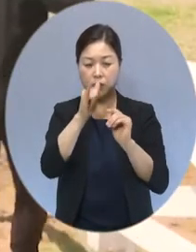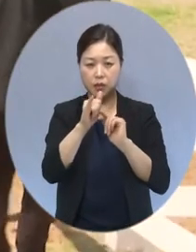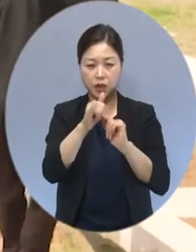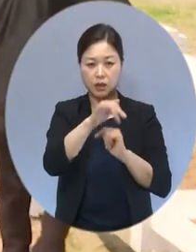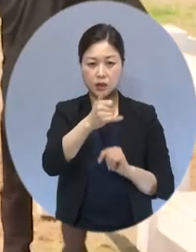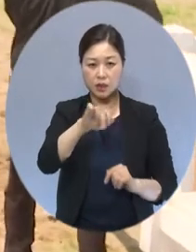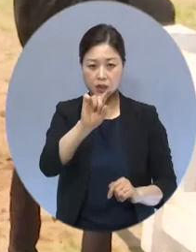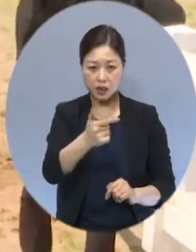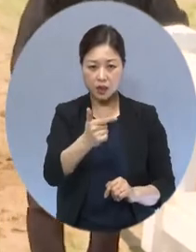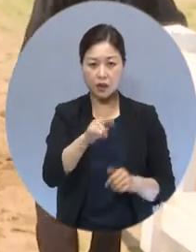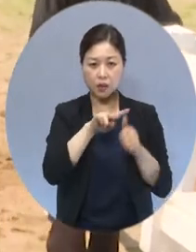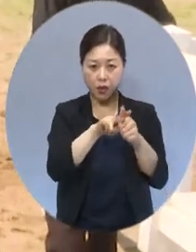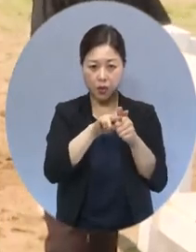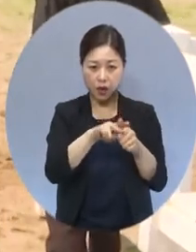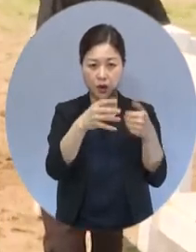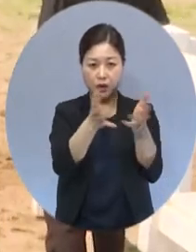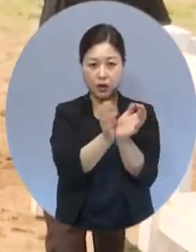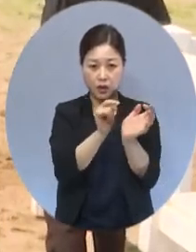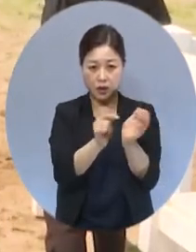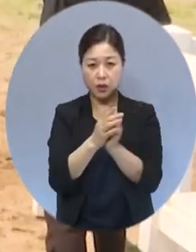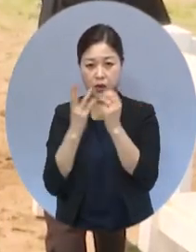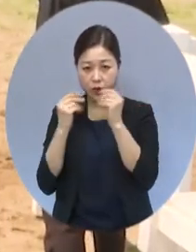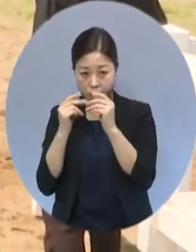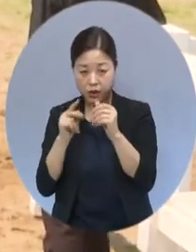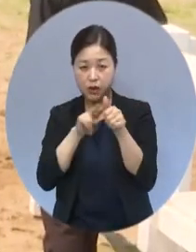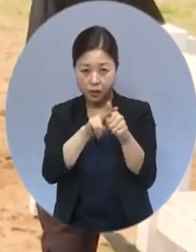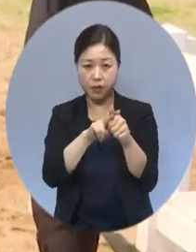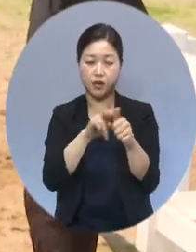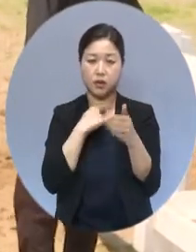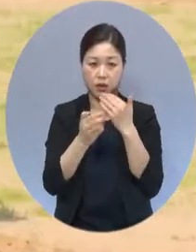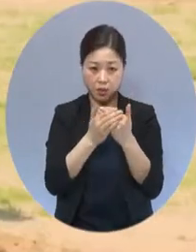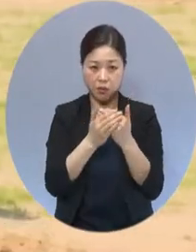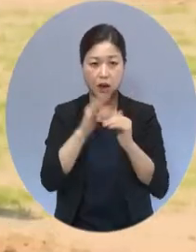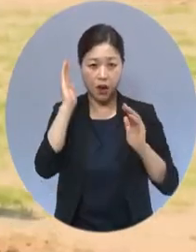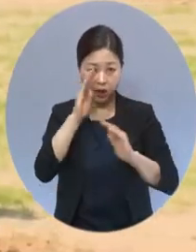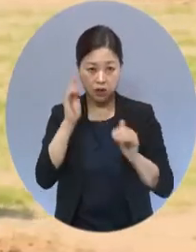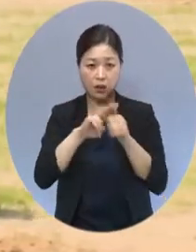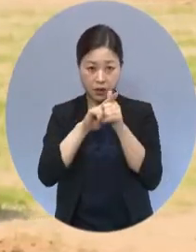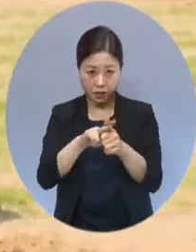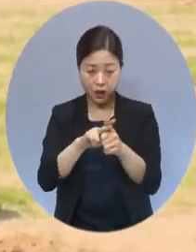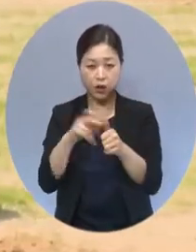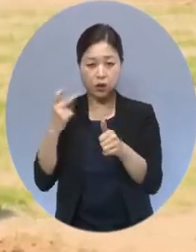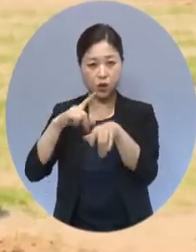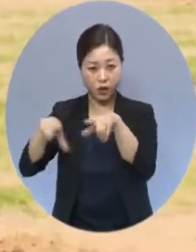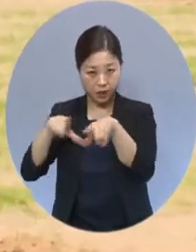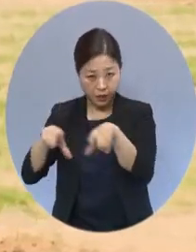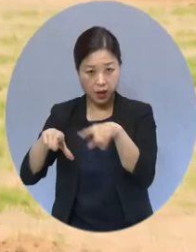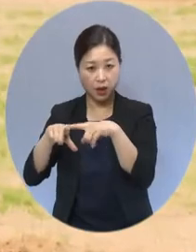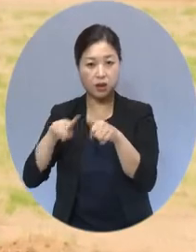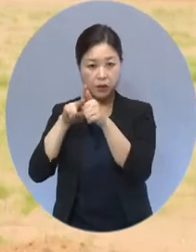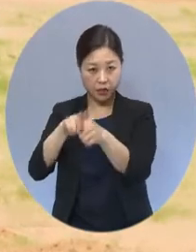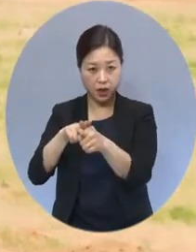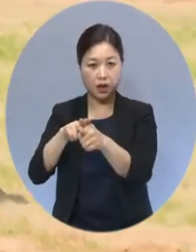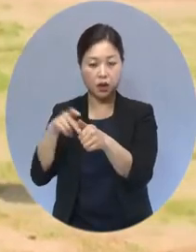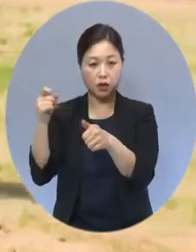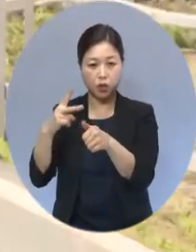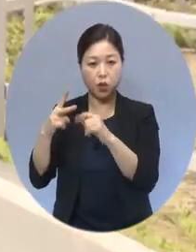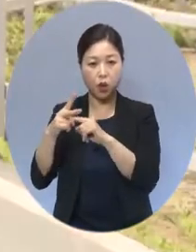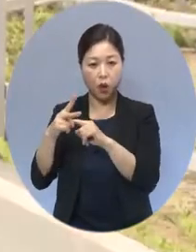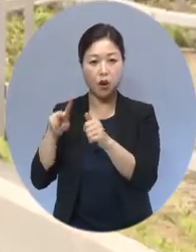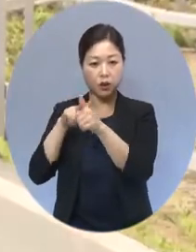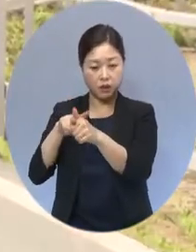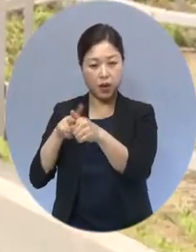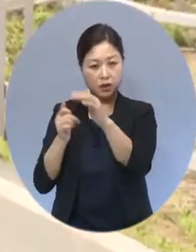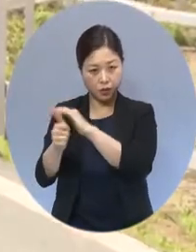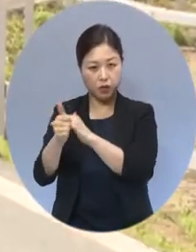용담승마클럽이 주말 체험승마교실 운영, 학생승마체험, 일반인승마체험, 유소년승마단 등을